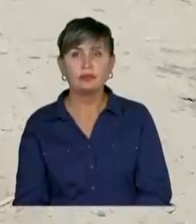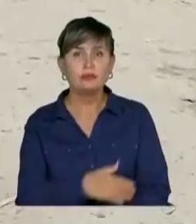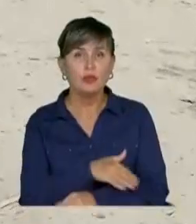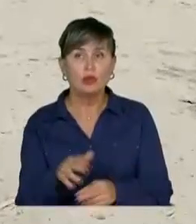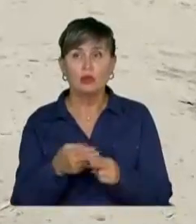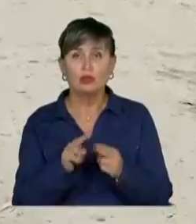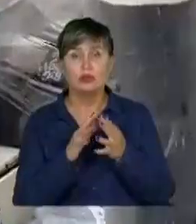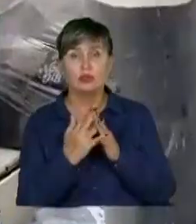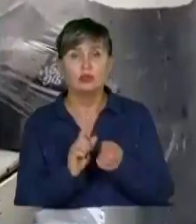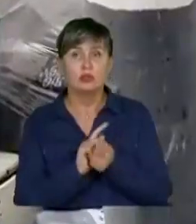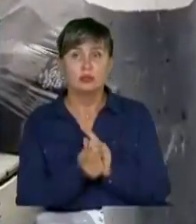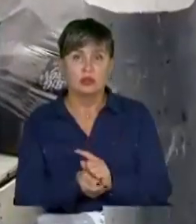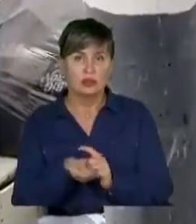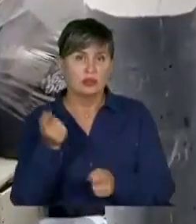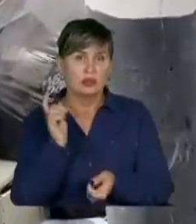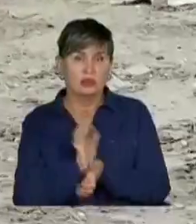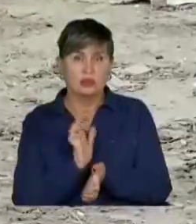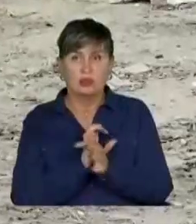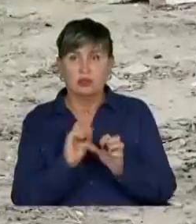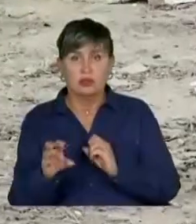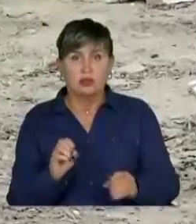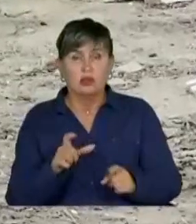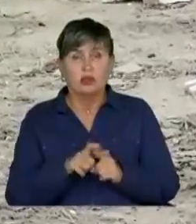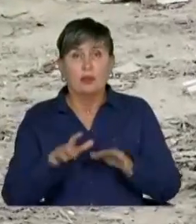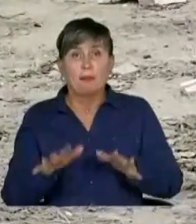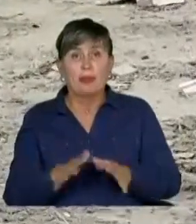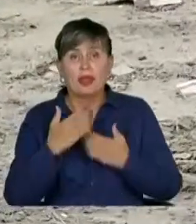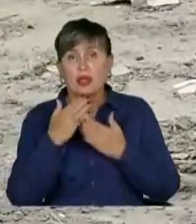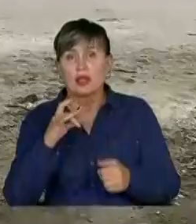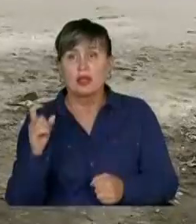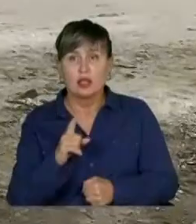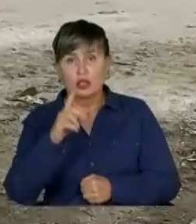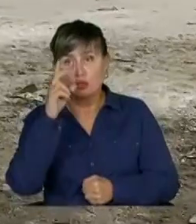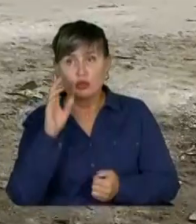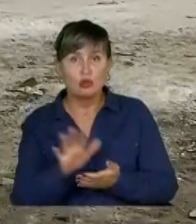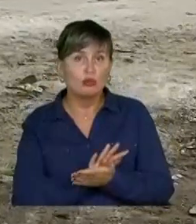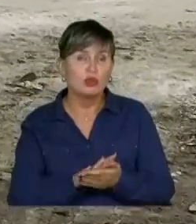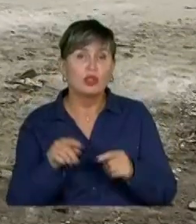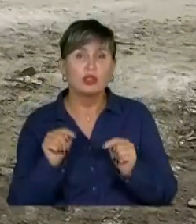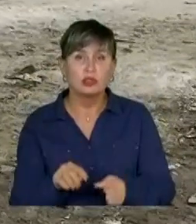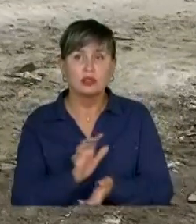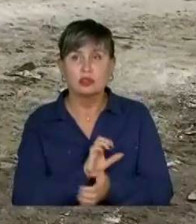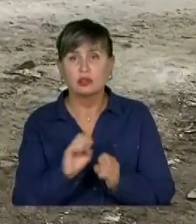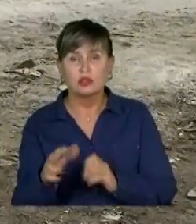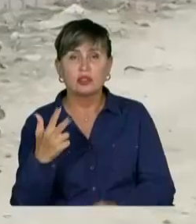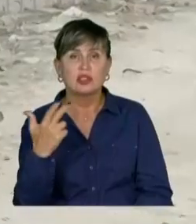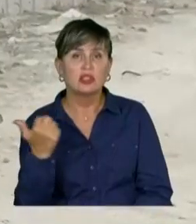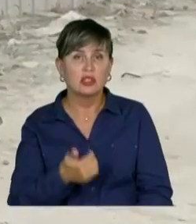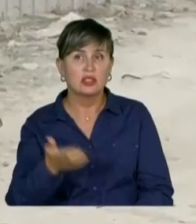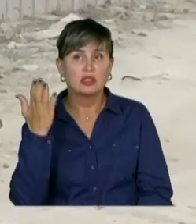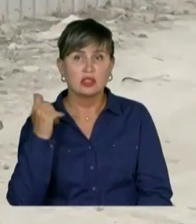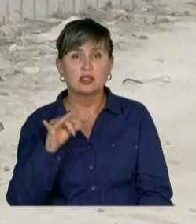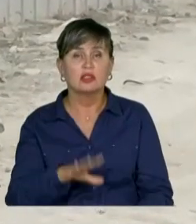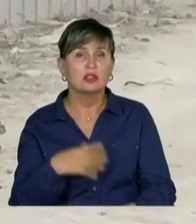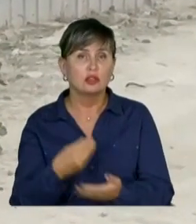этого села превратились в несанкционированную свалку. По словам местных, последний раз коммунальщики убирали здесь отходы 3 недели назад. С того